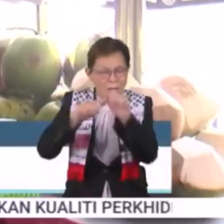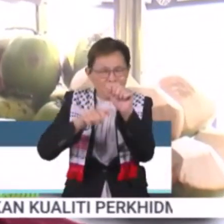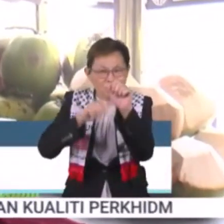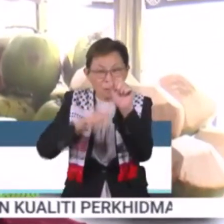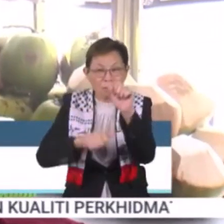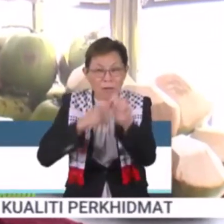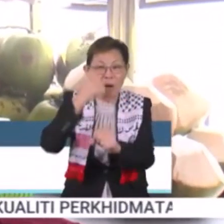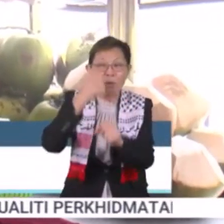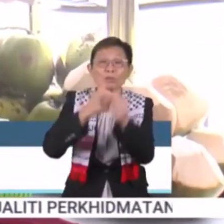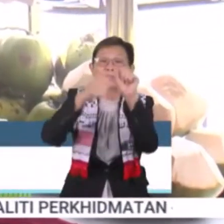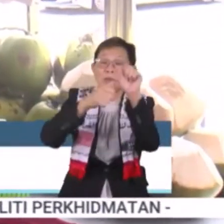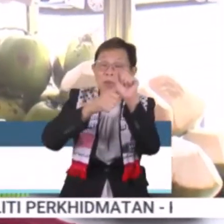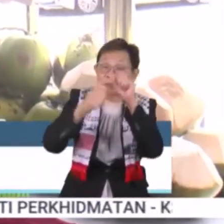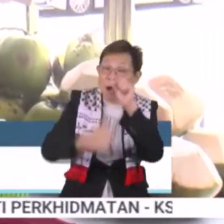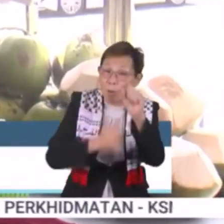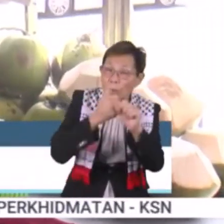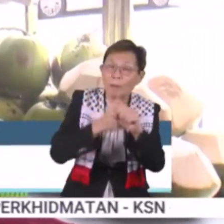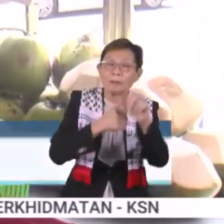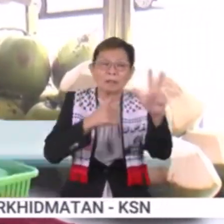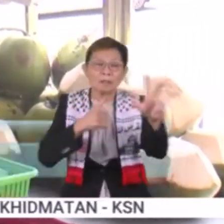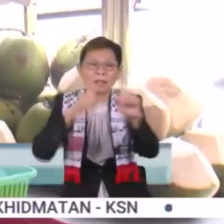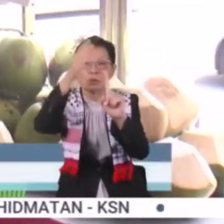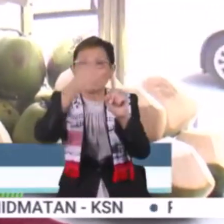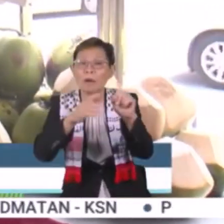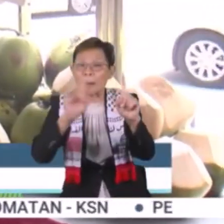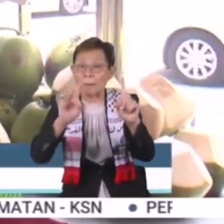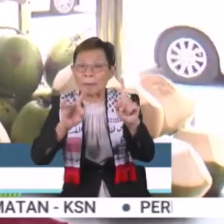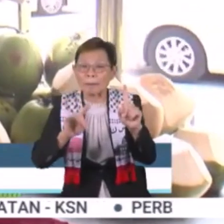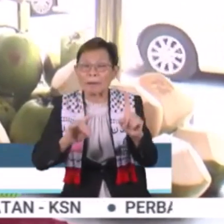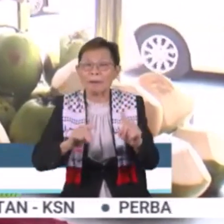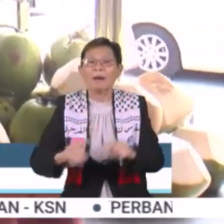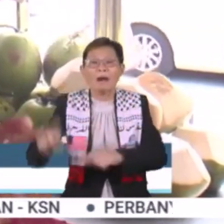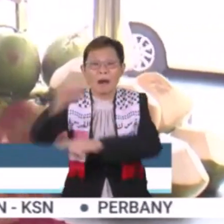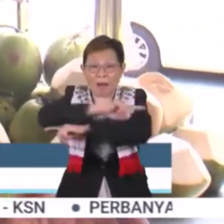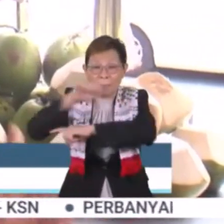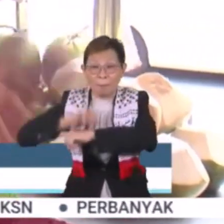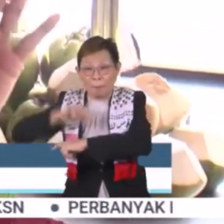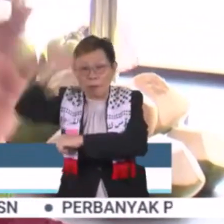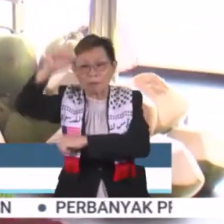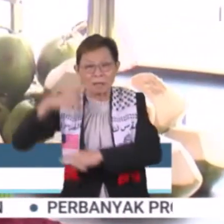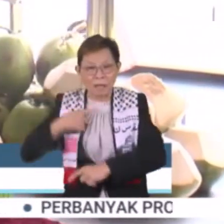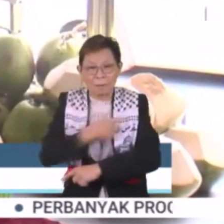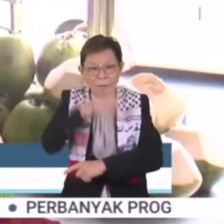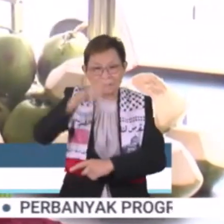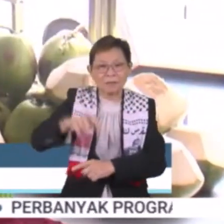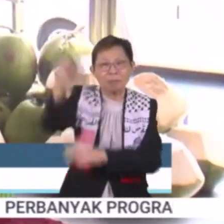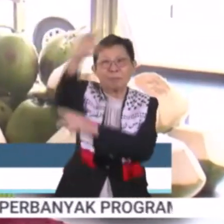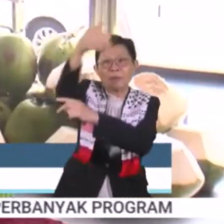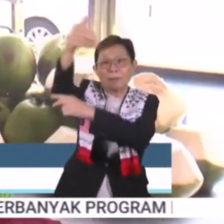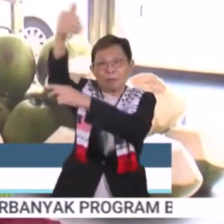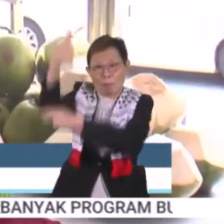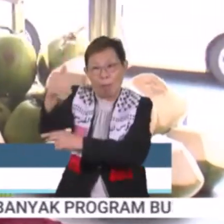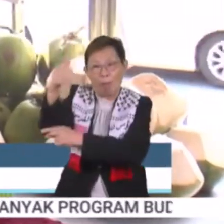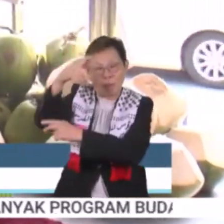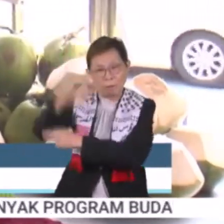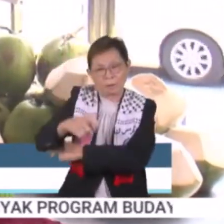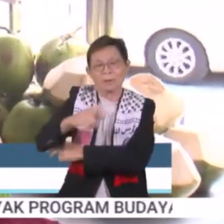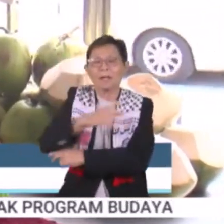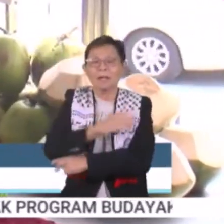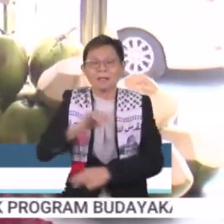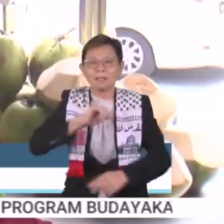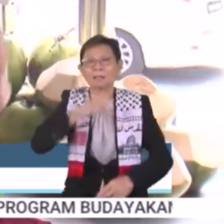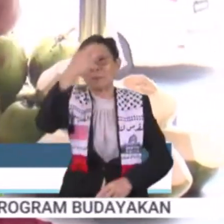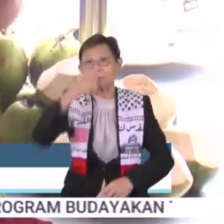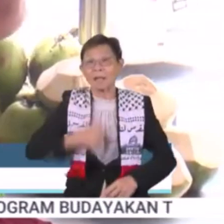tahun pada 31/8 ni menyambut merdeka, saya mesti pasang bendera Malaysia. Pasal saya